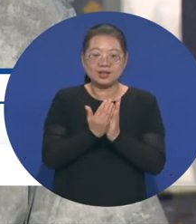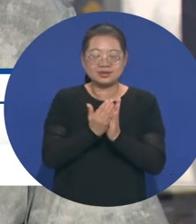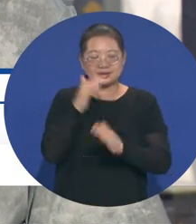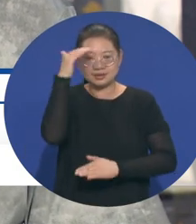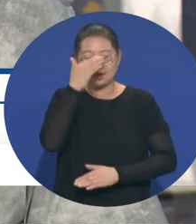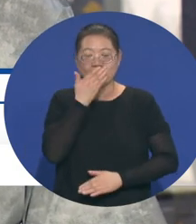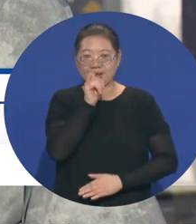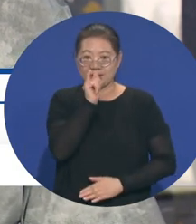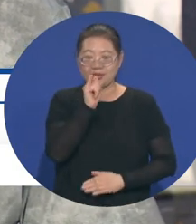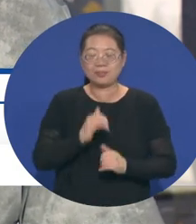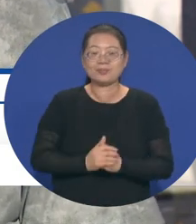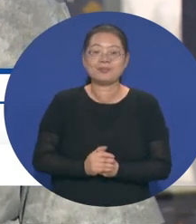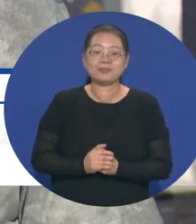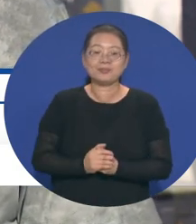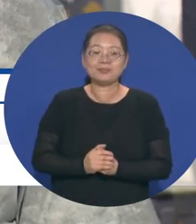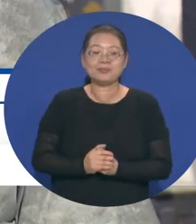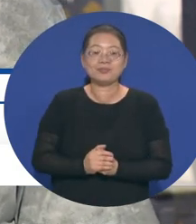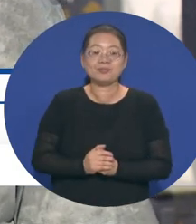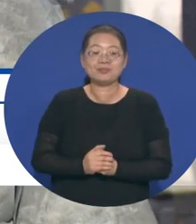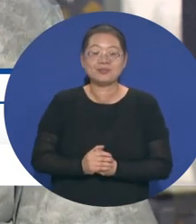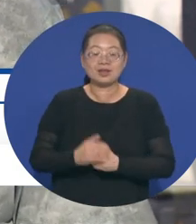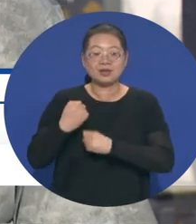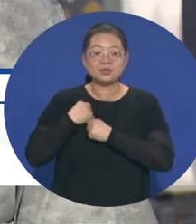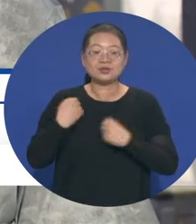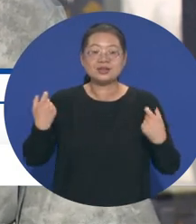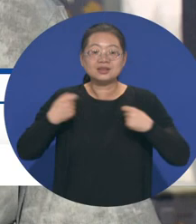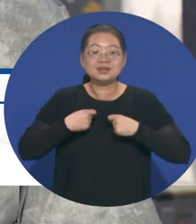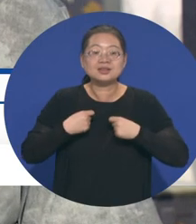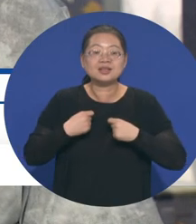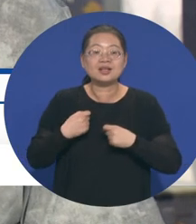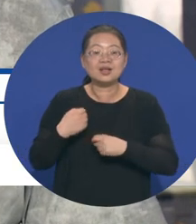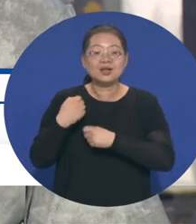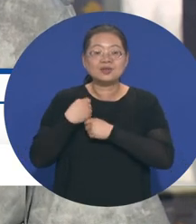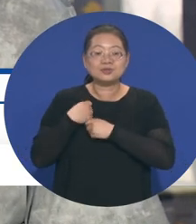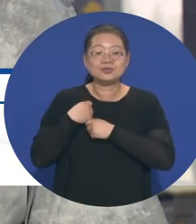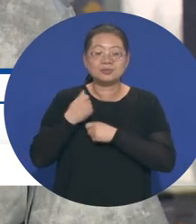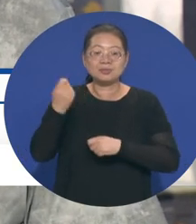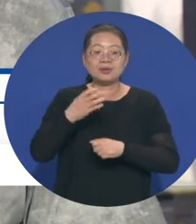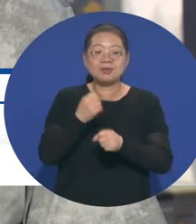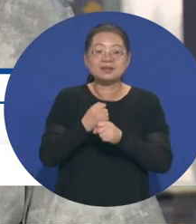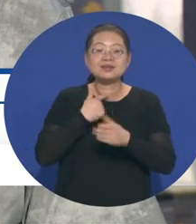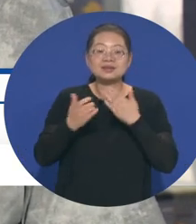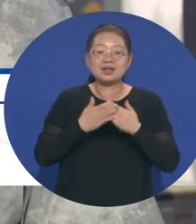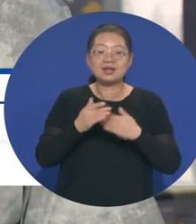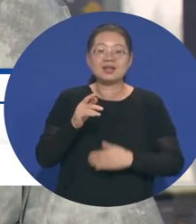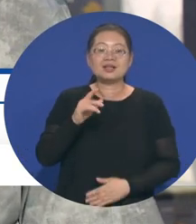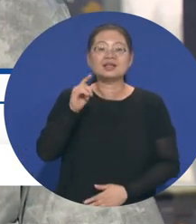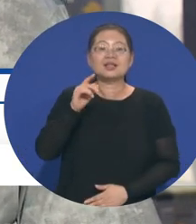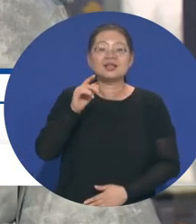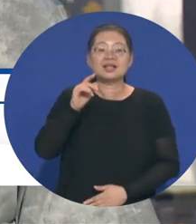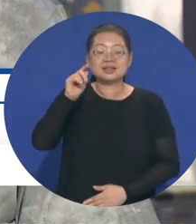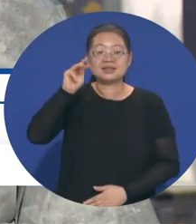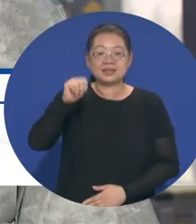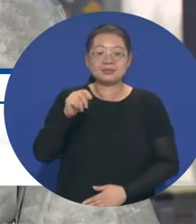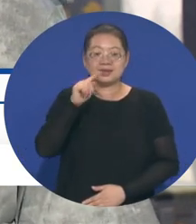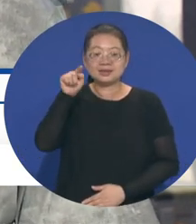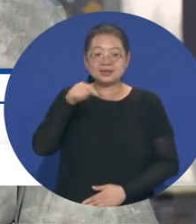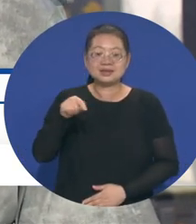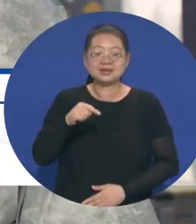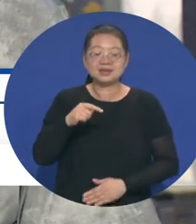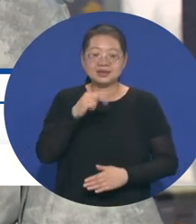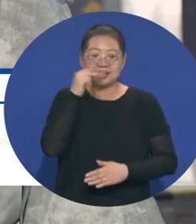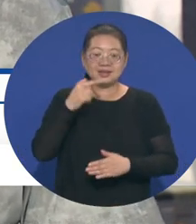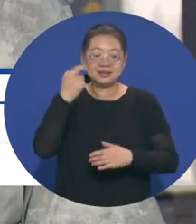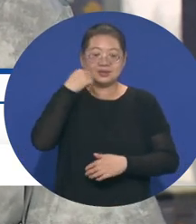있고요 어 그리고 어 군복 있기 군번줄 만들기 체험 DMG 향기를 느낄 수 있는 다양한 이벤트나